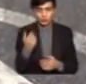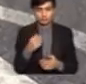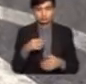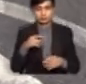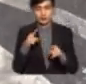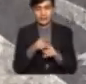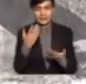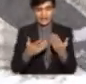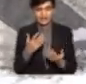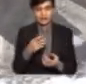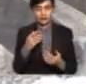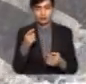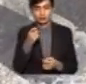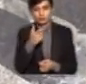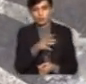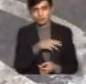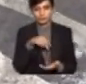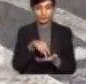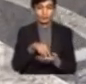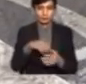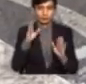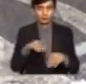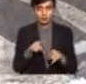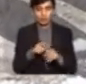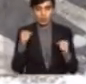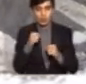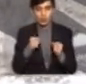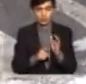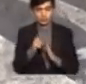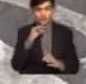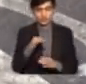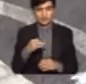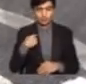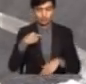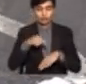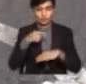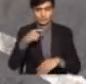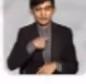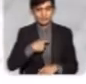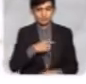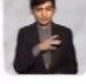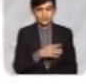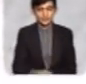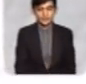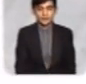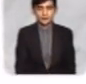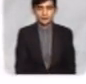немного простаивать уже начинает замерзать мы это почувствовали на себе